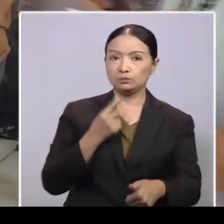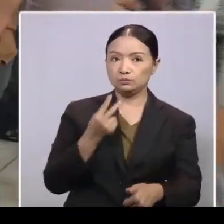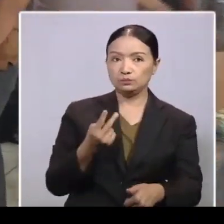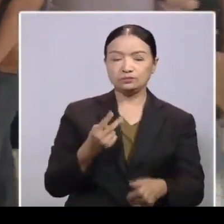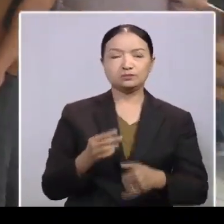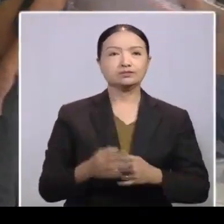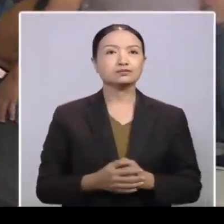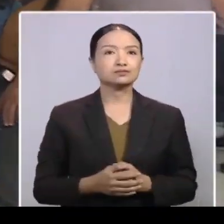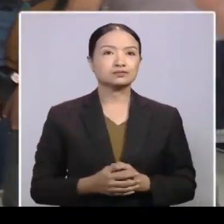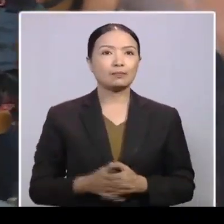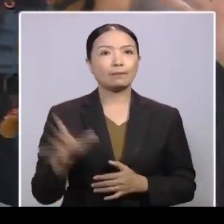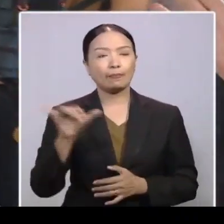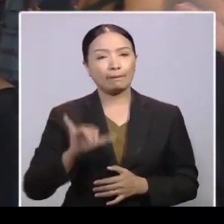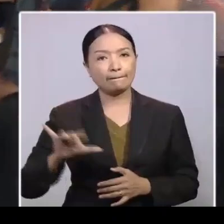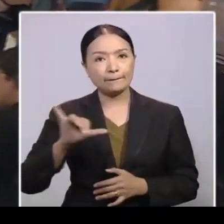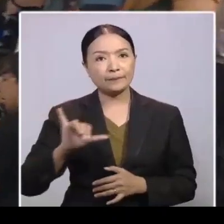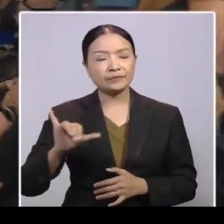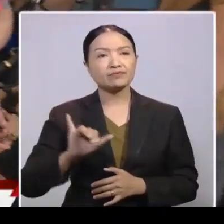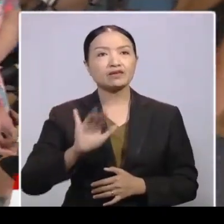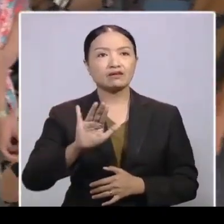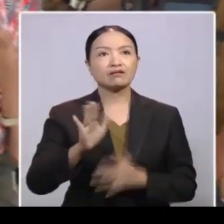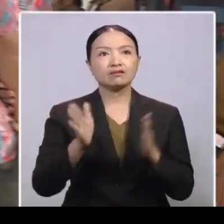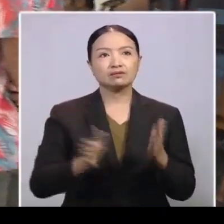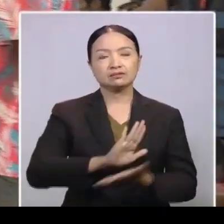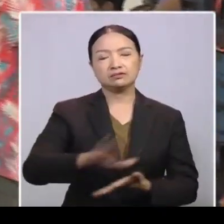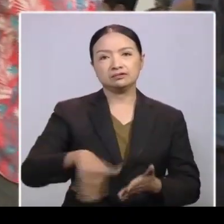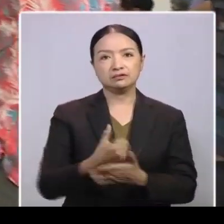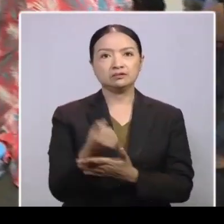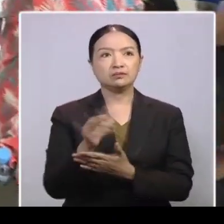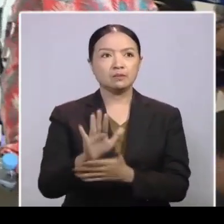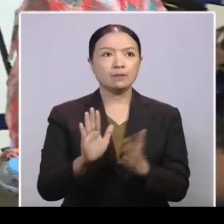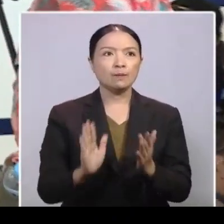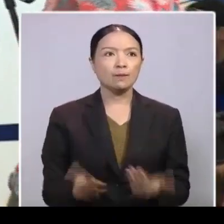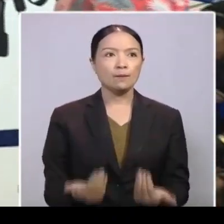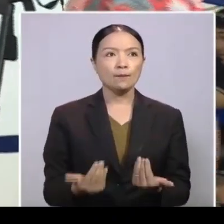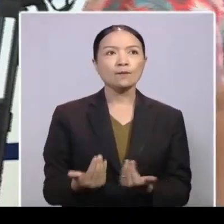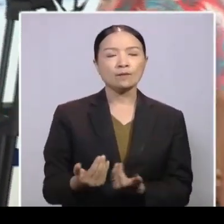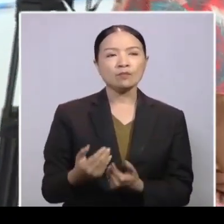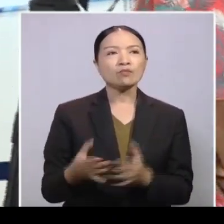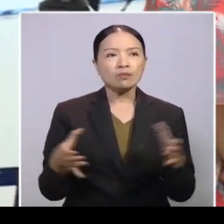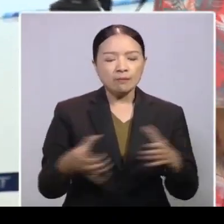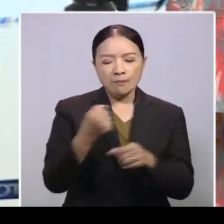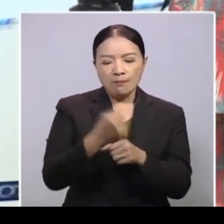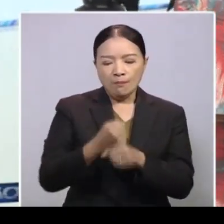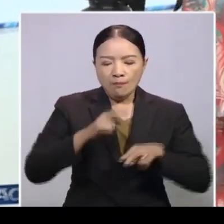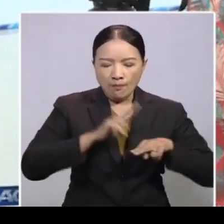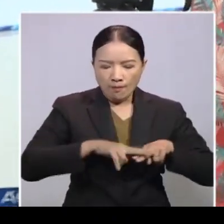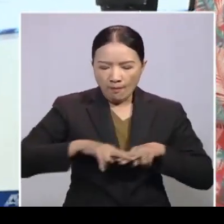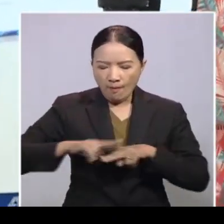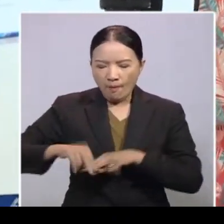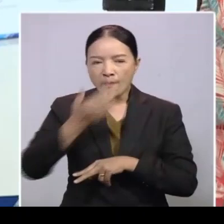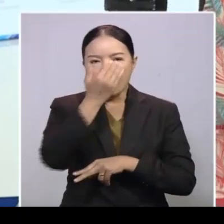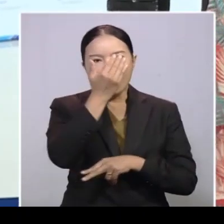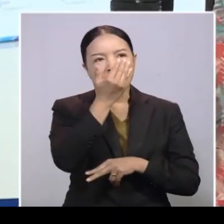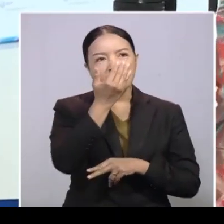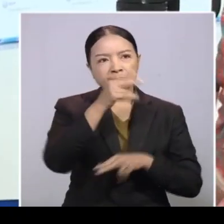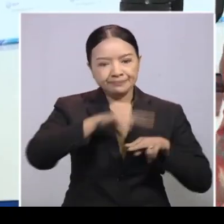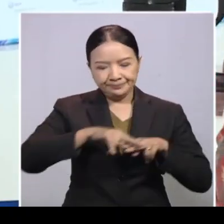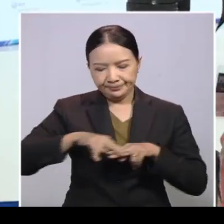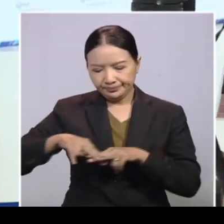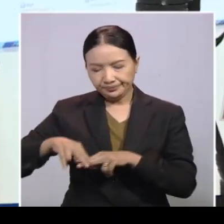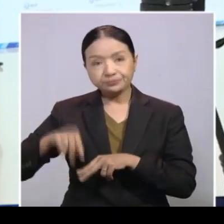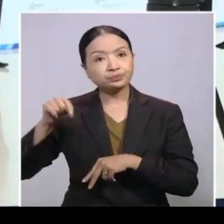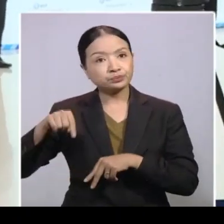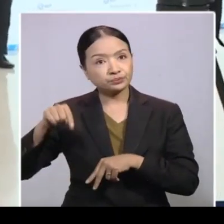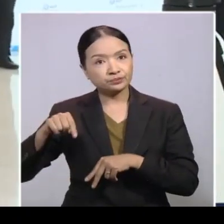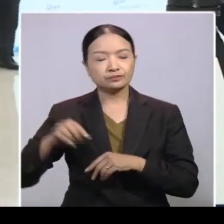ครับบรรดาญาติญาตินะครับของทั้ง15แรงงานไทยตอนนี้เนี่ยนะครับเจ้าหน้าที่ให้มานั่งอยู่ที่เก้าอี้นะครับมองผ่านเจ้าหน้าที่ที่ยืนอ